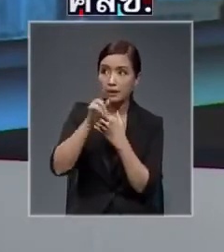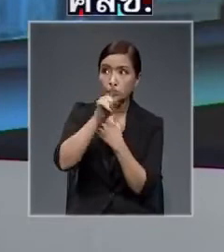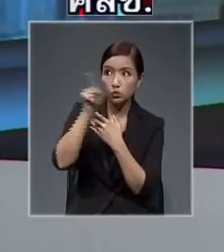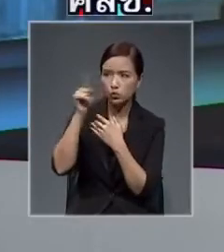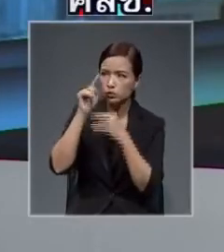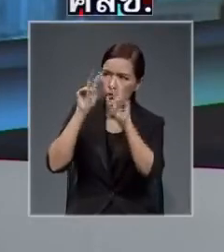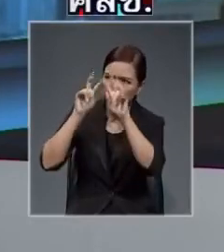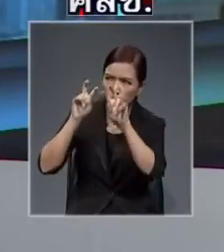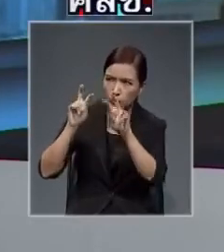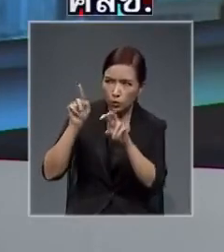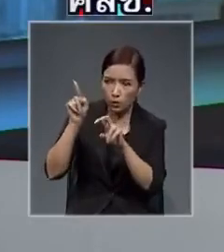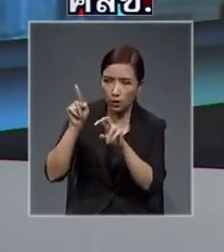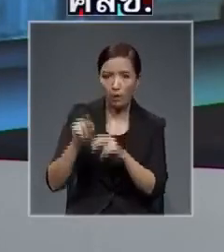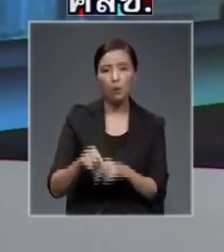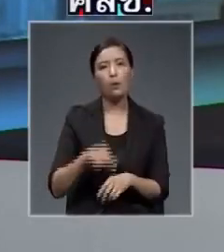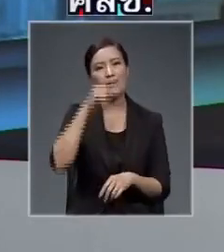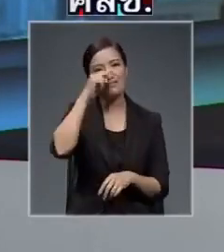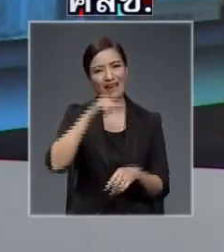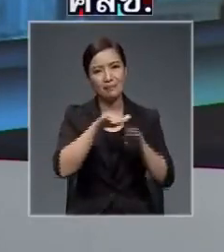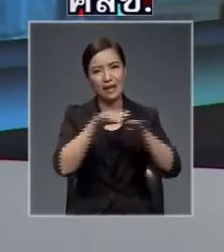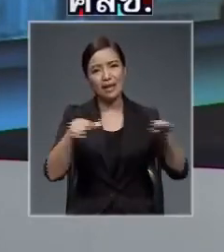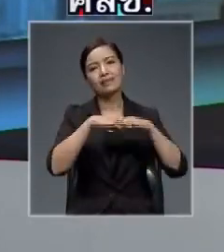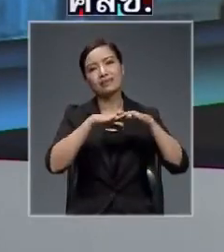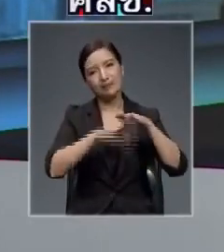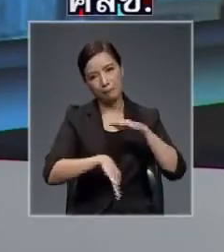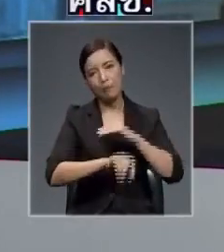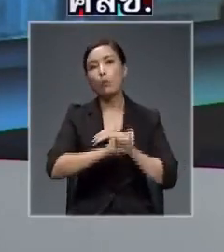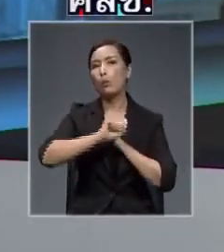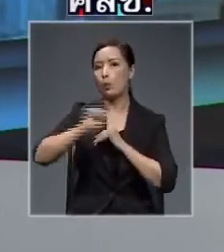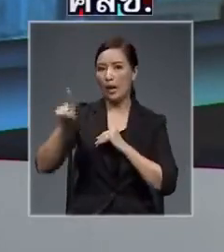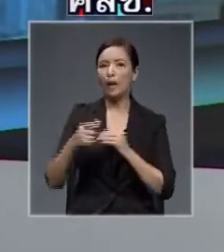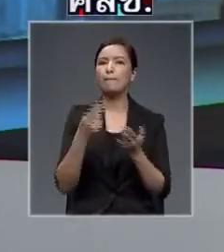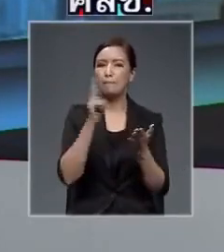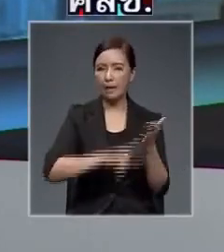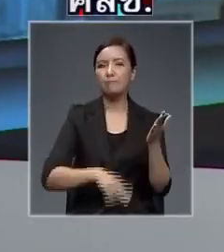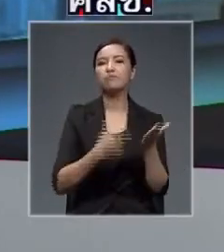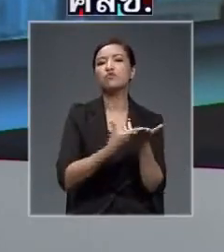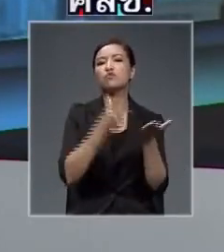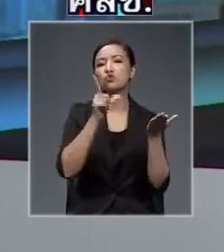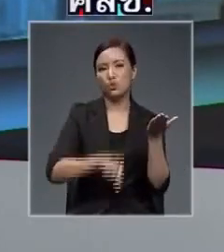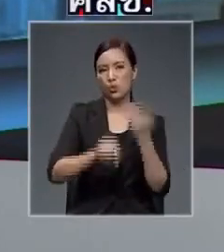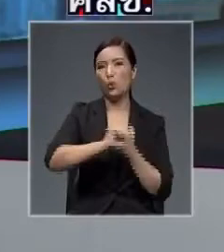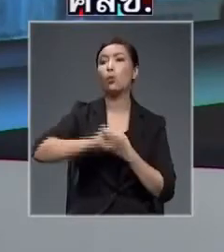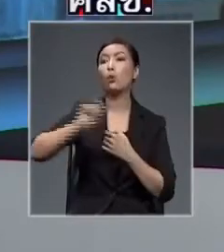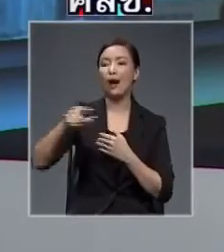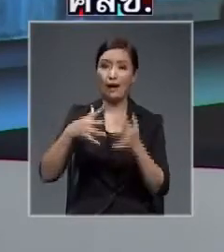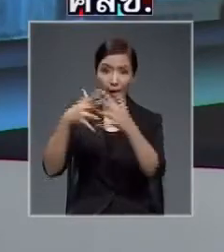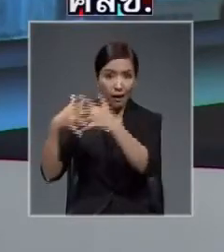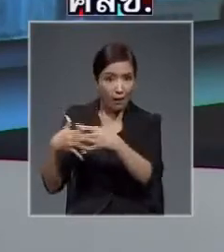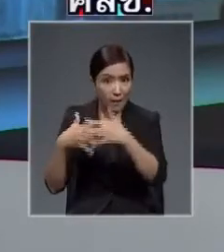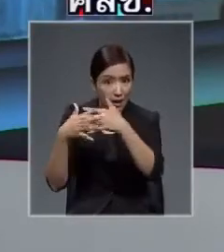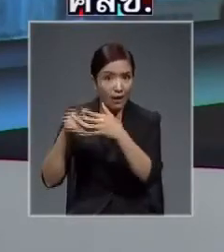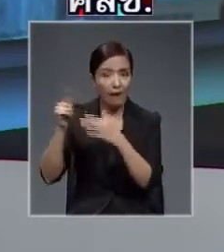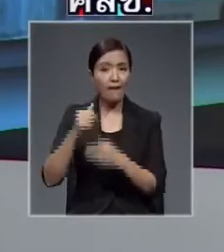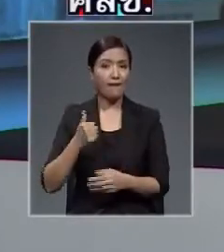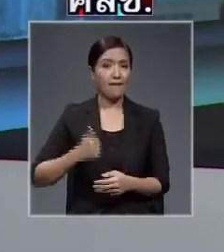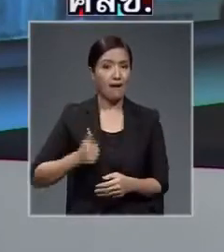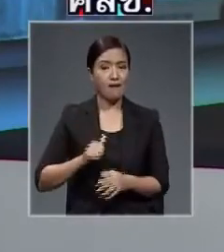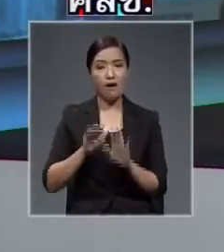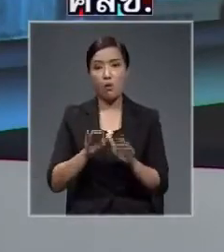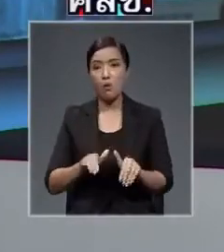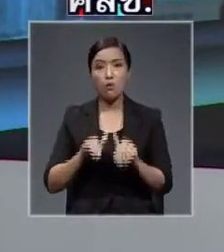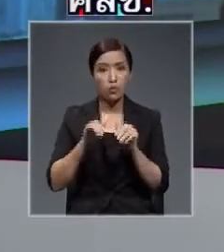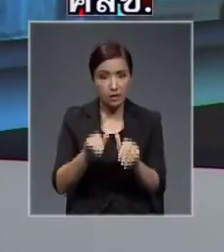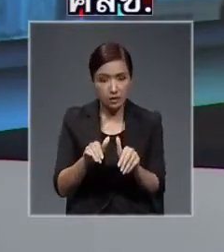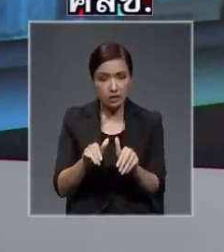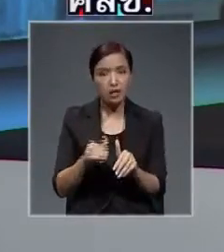ะคะของเราเนี่ยต่ำกว่าของต่างประเทศที่เราศึกษาประมาณ10ประเทศนะคะมีสหรัฐอเมริกาแคนาดาออสเตรเลีย